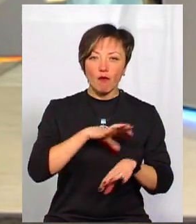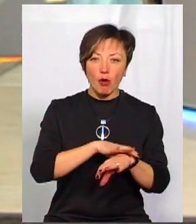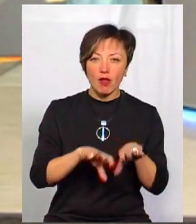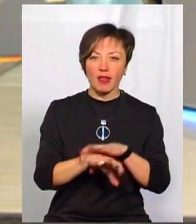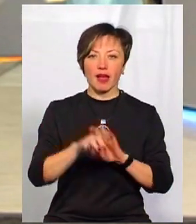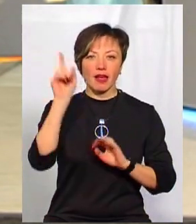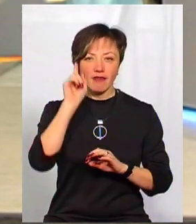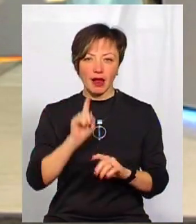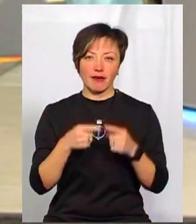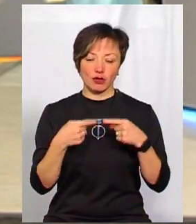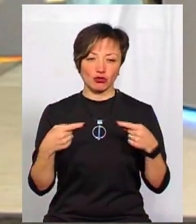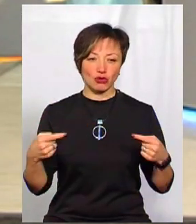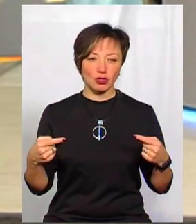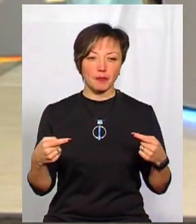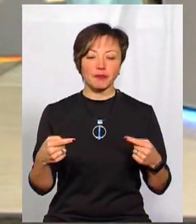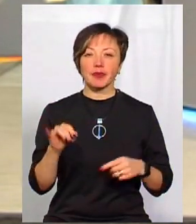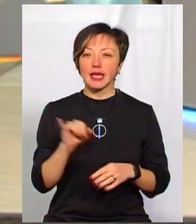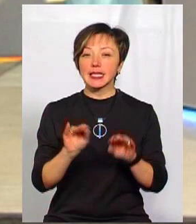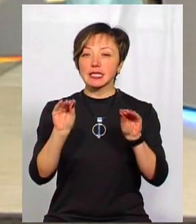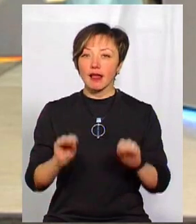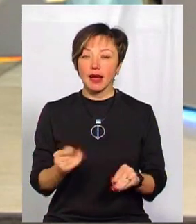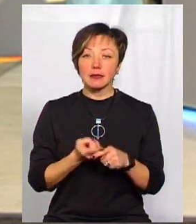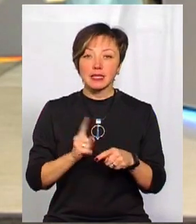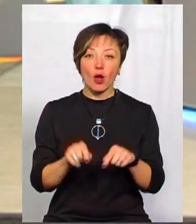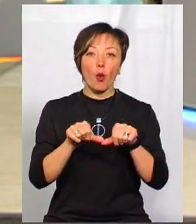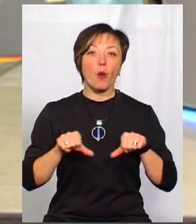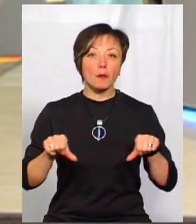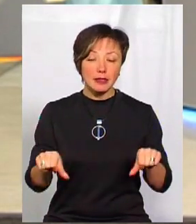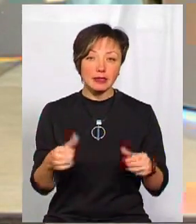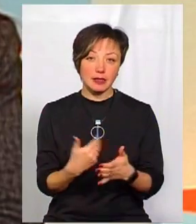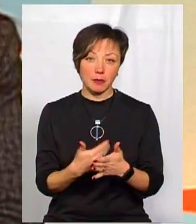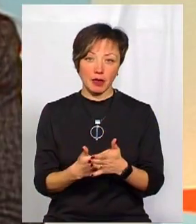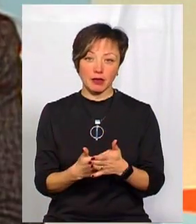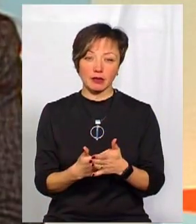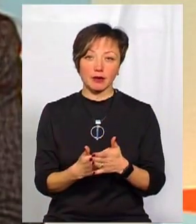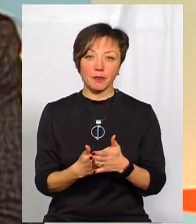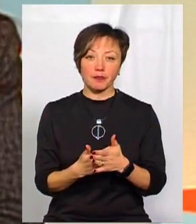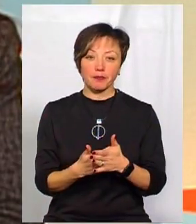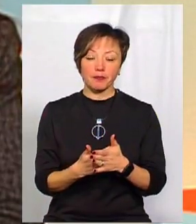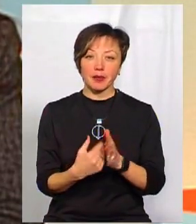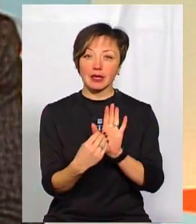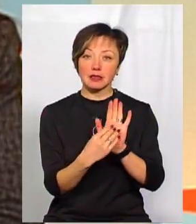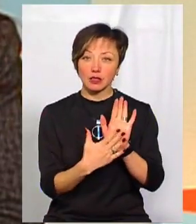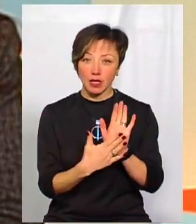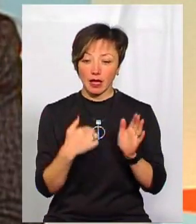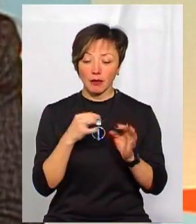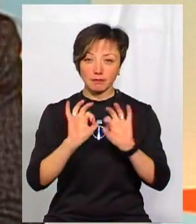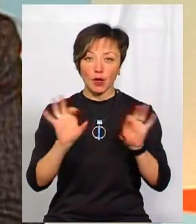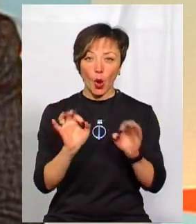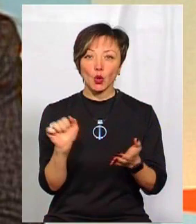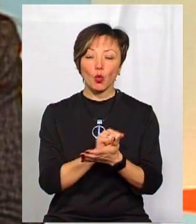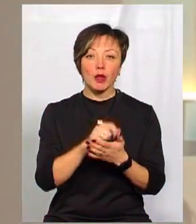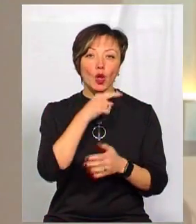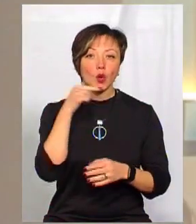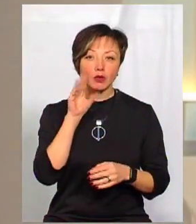інших національних меншин. І за даними цієї комісії, наприклад, зазначається, я процитую документ